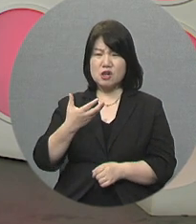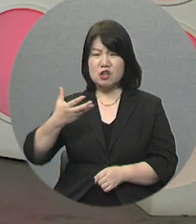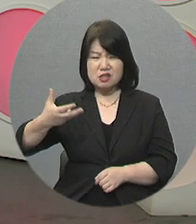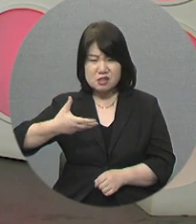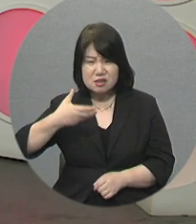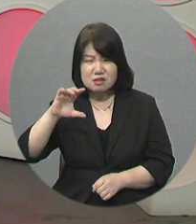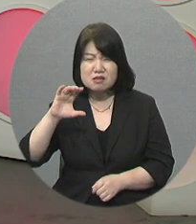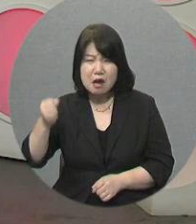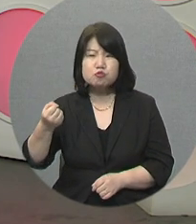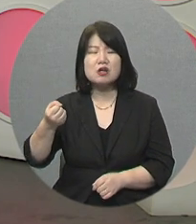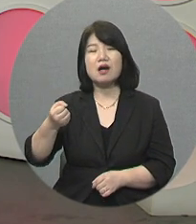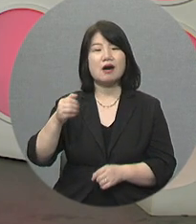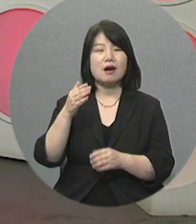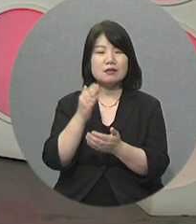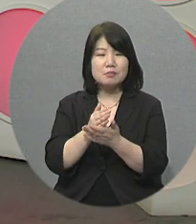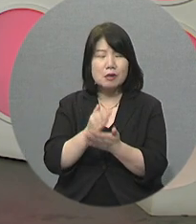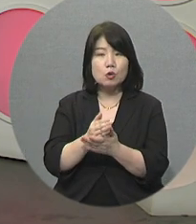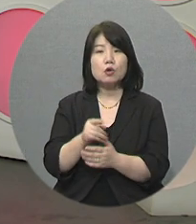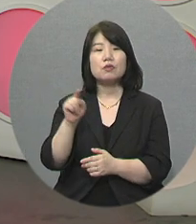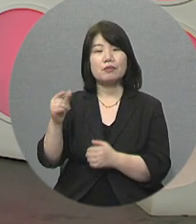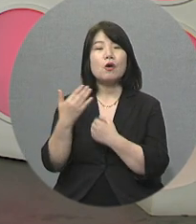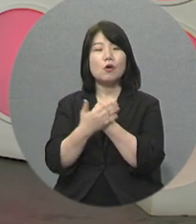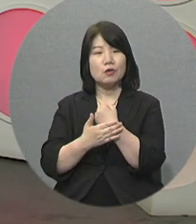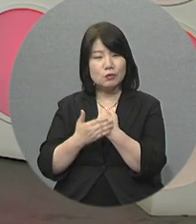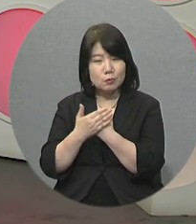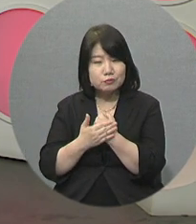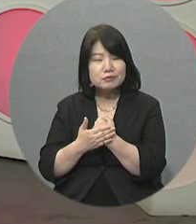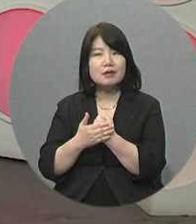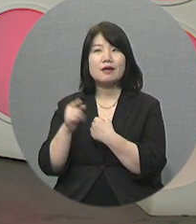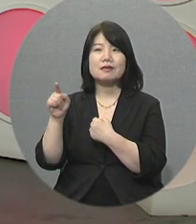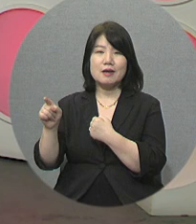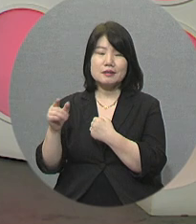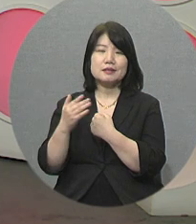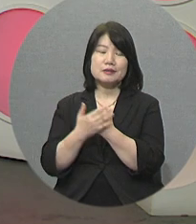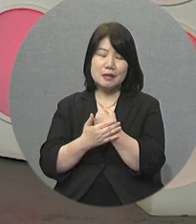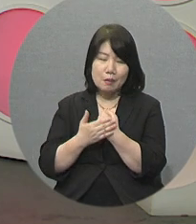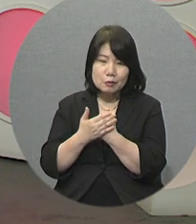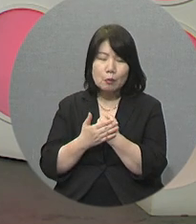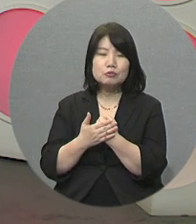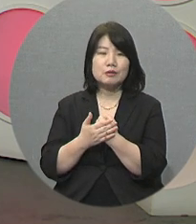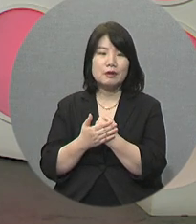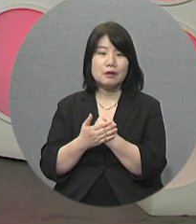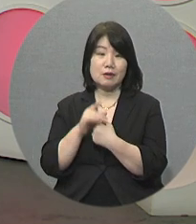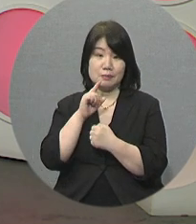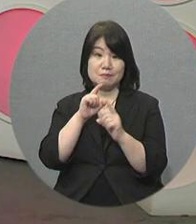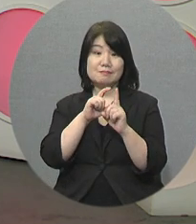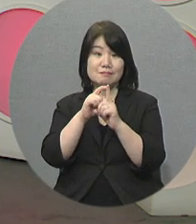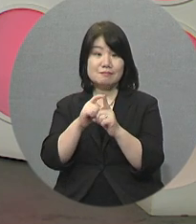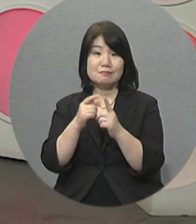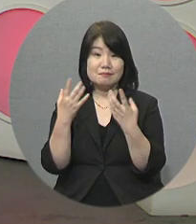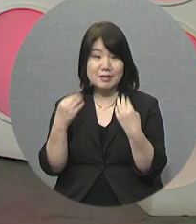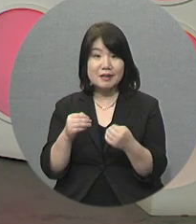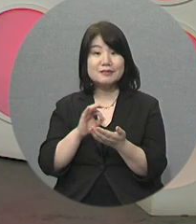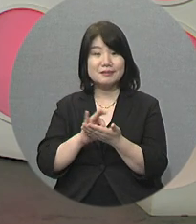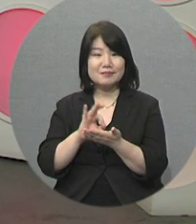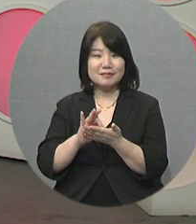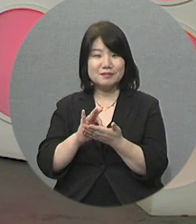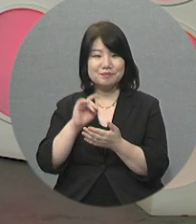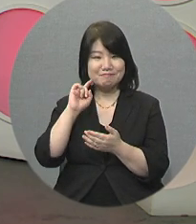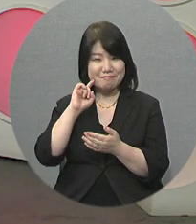것보다는 그게 아니라 덕분에 당신 그렇죠. 때문에 뭐 이런 이런 단어를 많이 쓰고 이러면